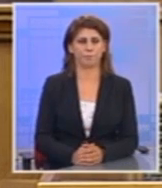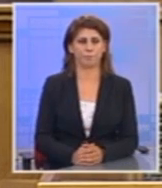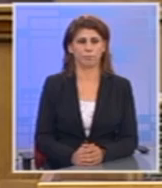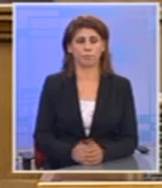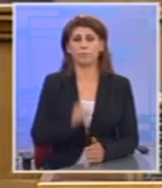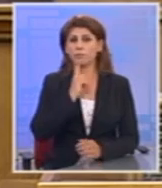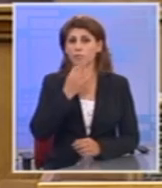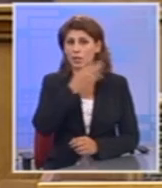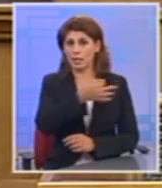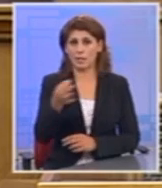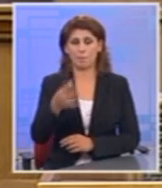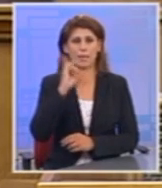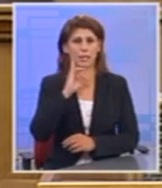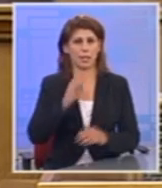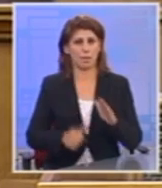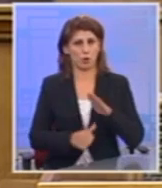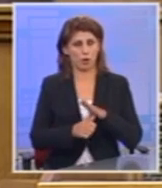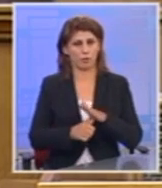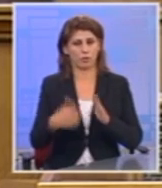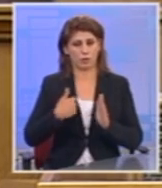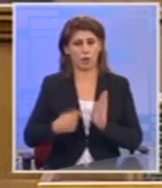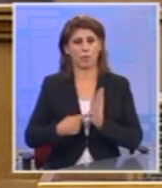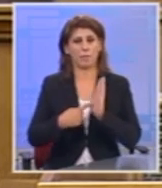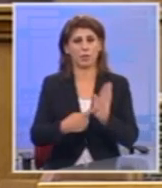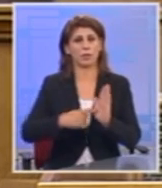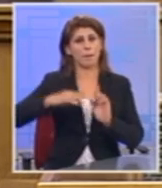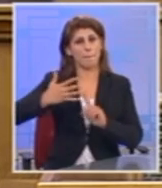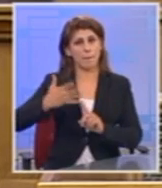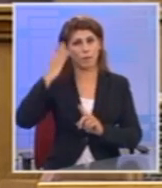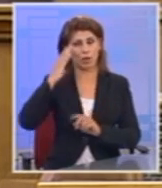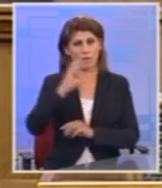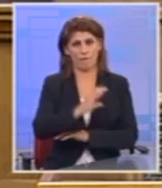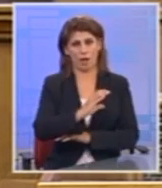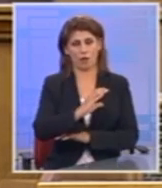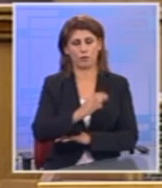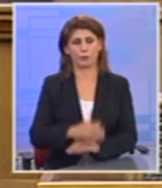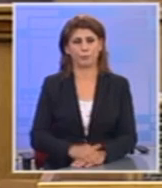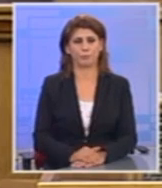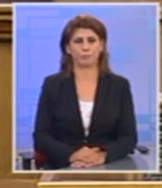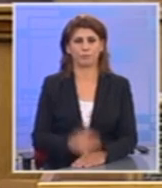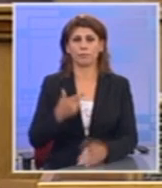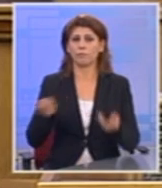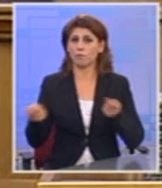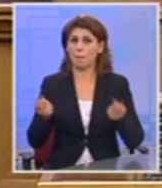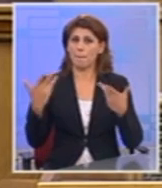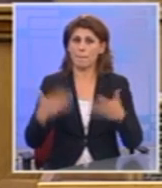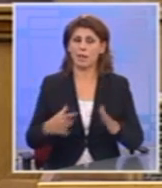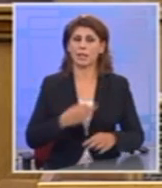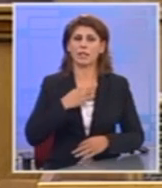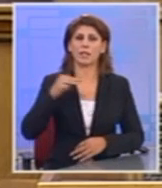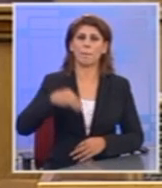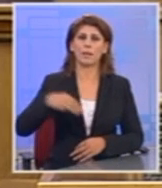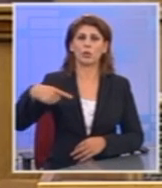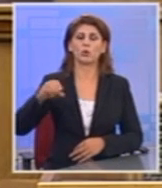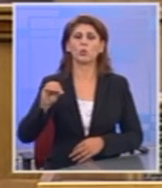είπε και η κυρία πρόεδρος θα παρουσιάσω το πέτο κεφάλαιο το οποίο το οποίο συντονισμός έγινε από τον κύριο michel